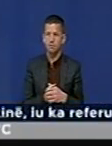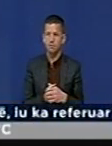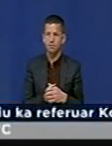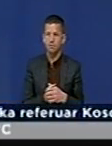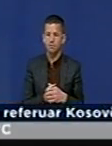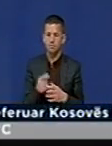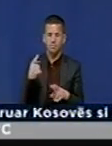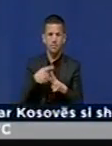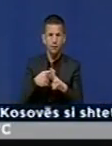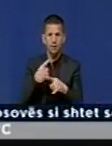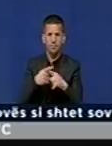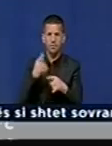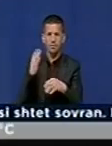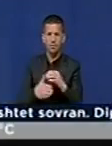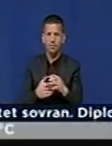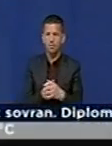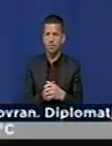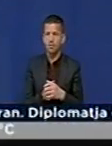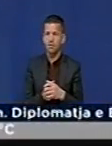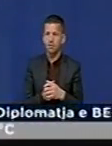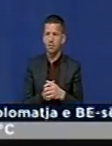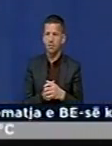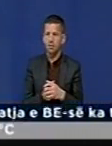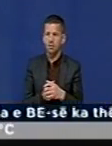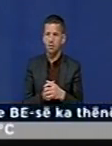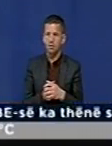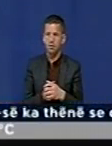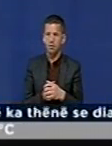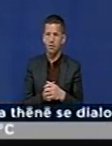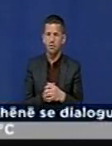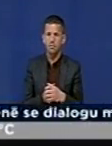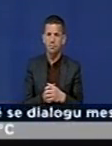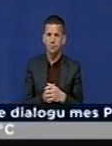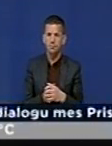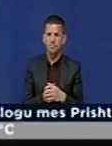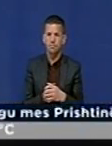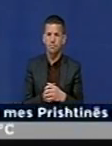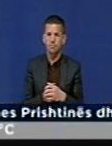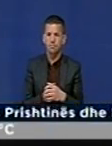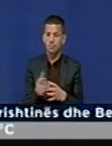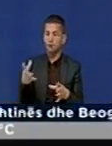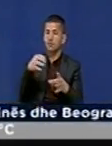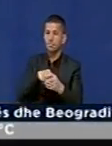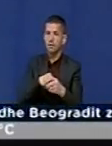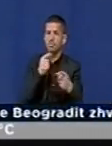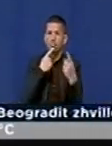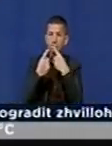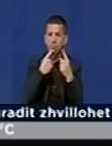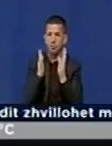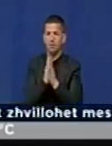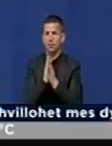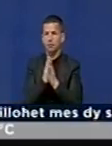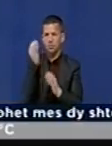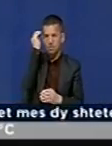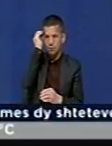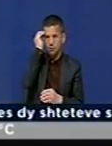po. Në kafe, vla, vazhdoni ju, bisedoni, në pëdalim në kafe. Në minuta futen edhe këto, kur po bisedojmë. Ja ta kemë